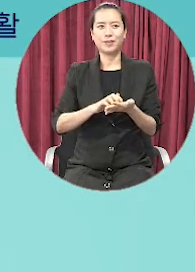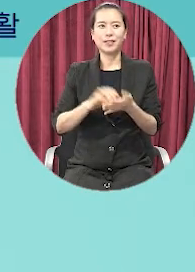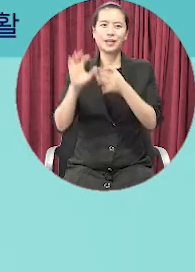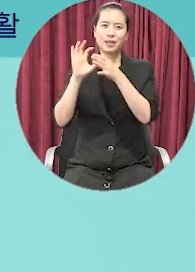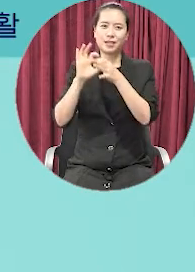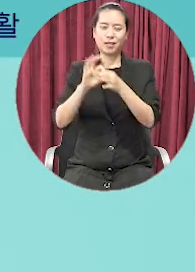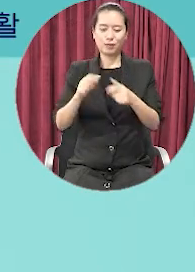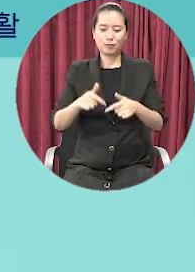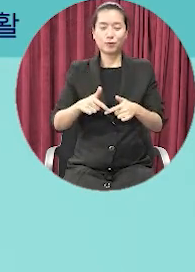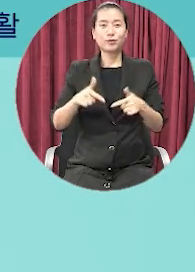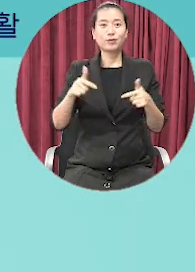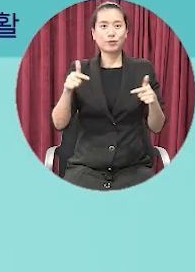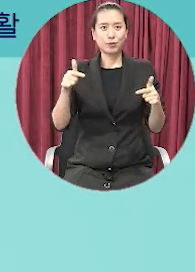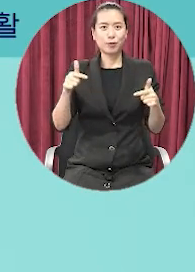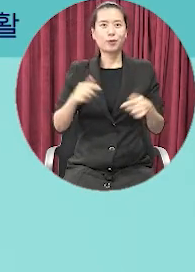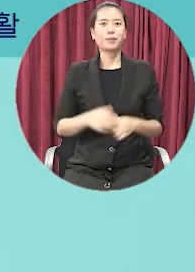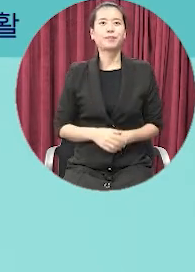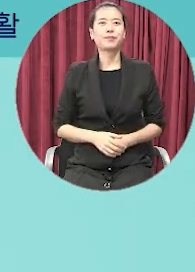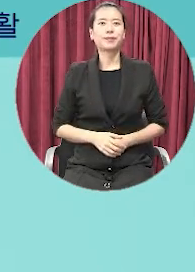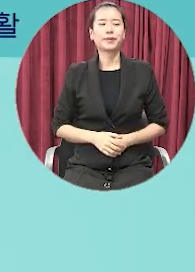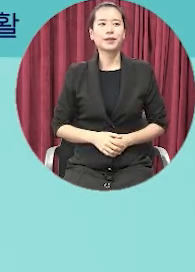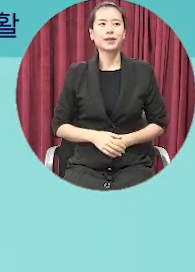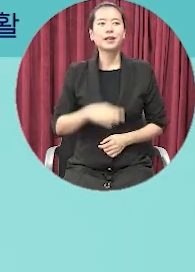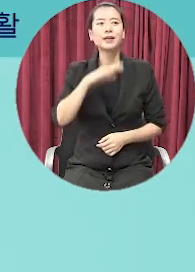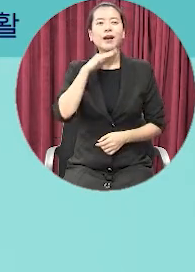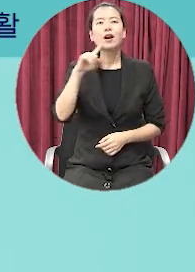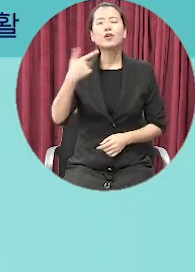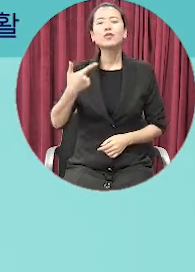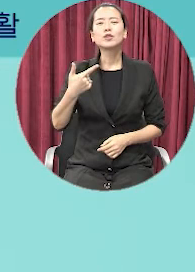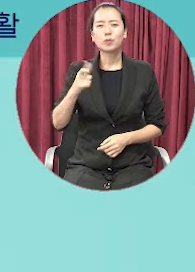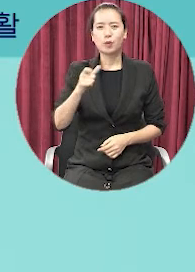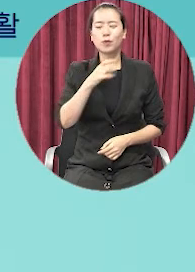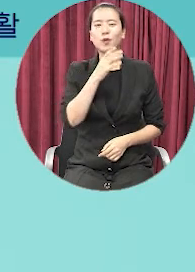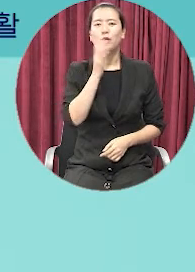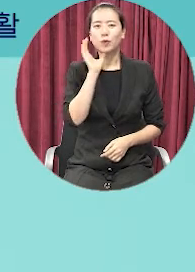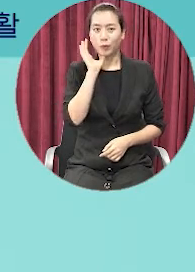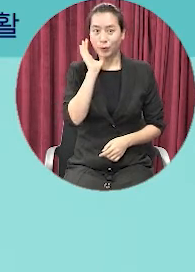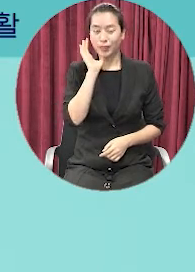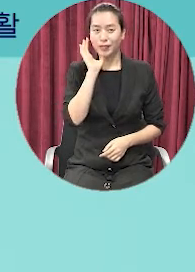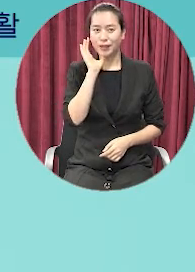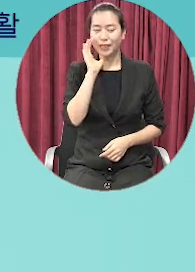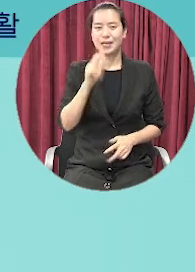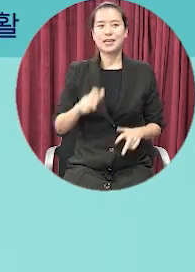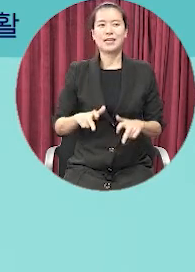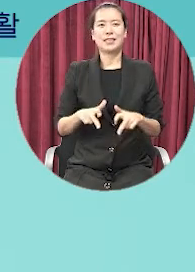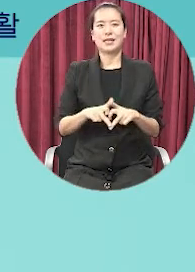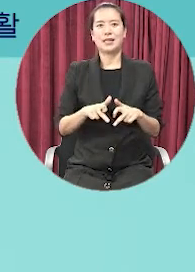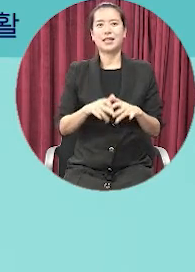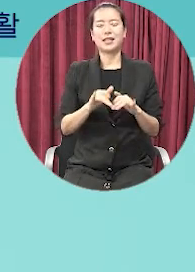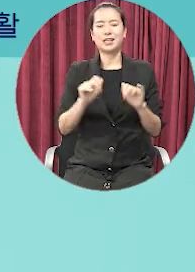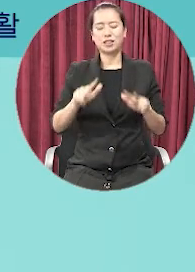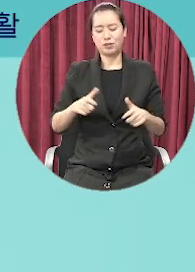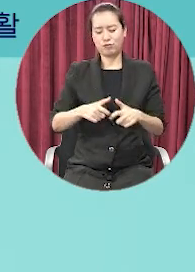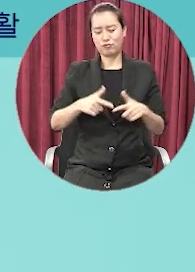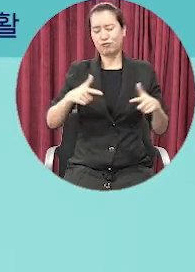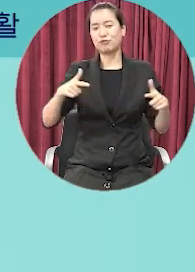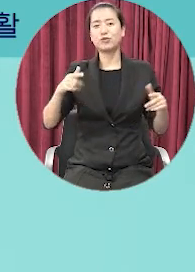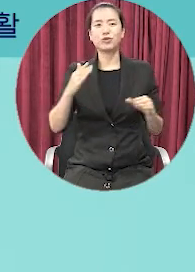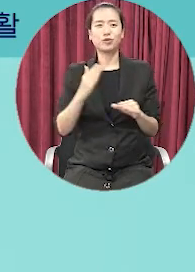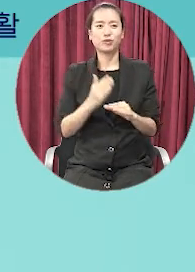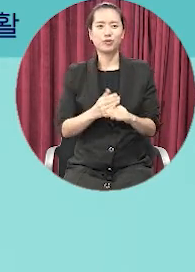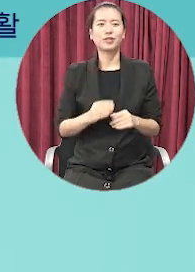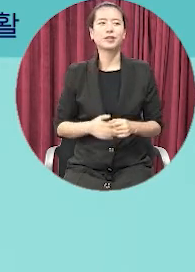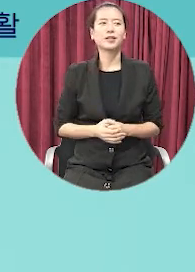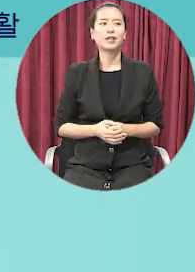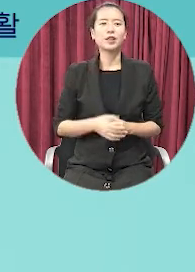늘고 있고, 또 이 중에서 또 65세 이상의 노인 장애 인구도 굉장히 많이 늘고 있습니다. 그래서